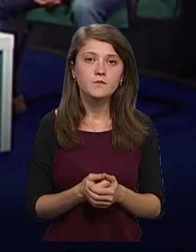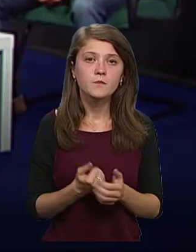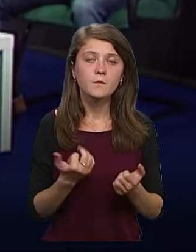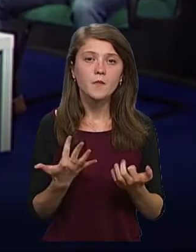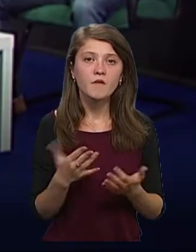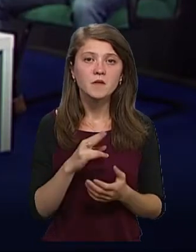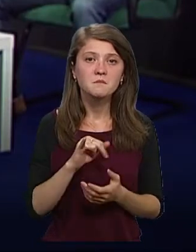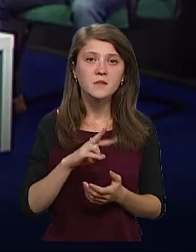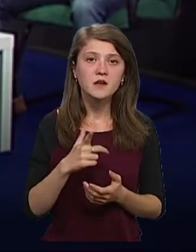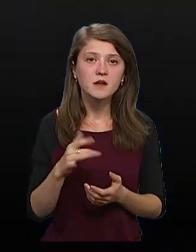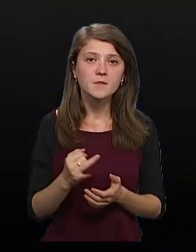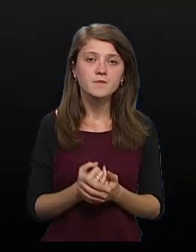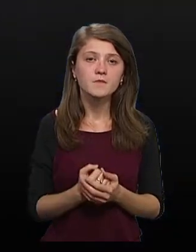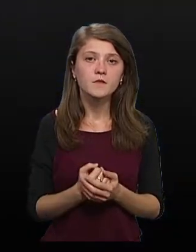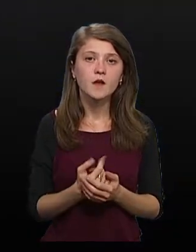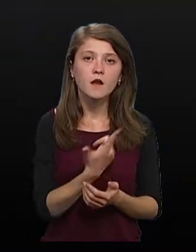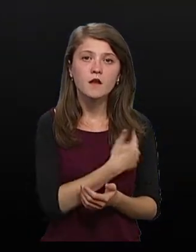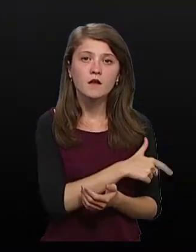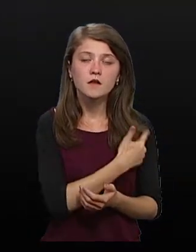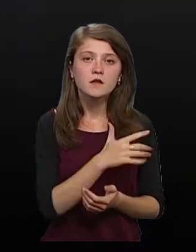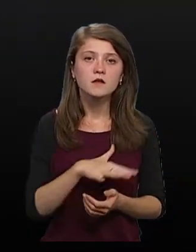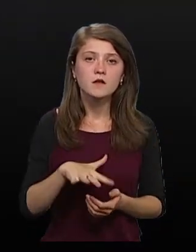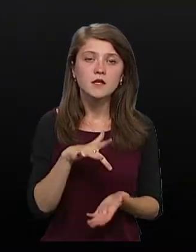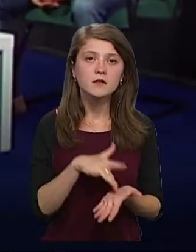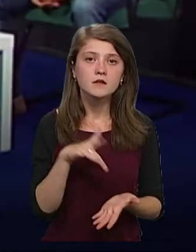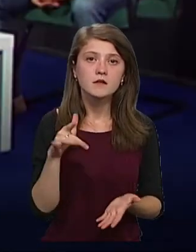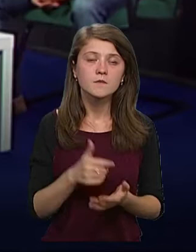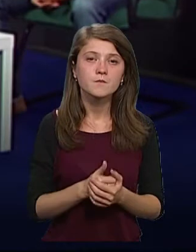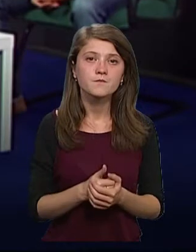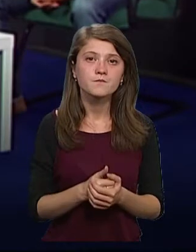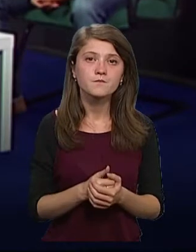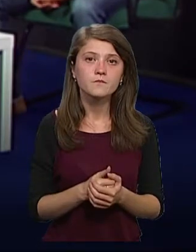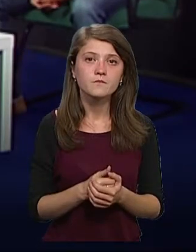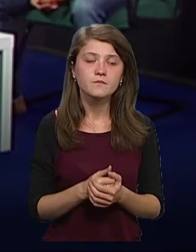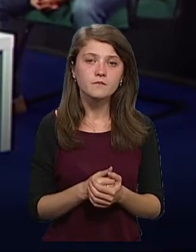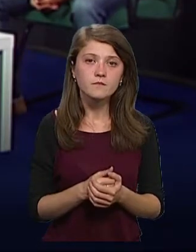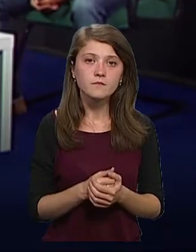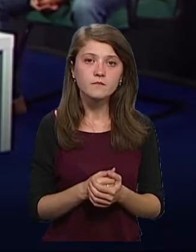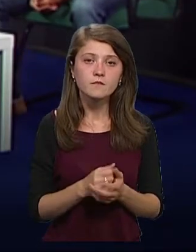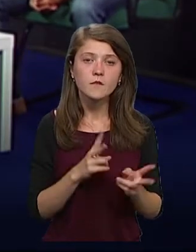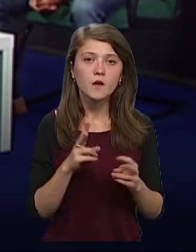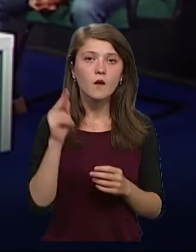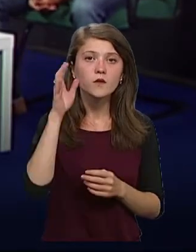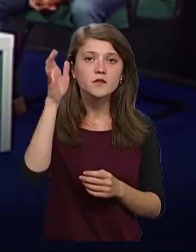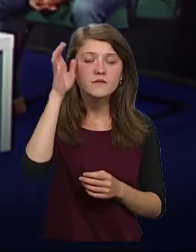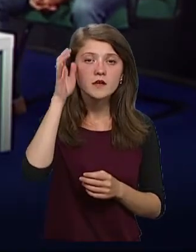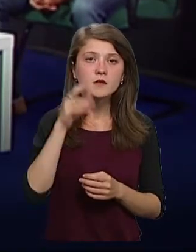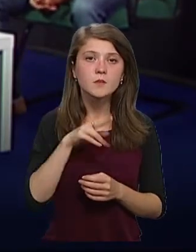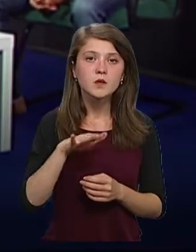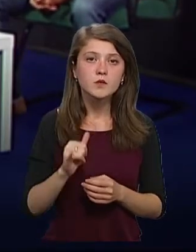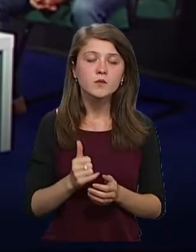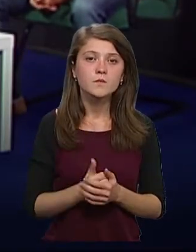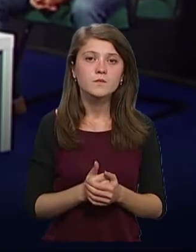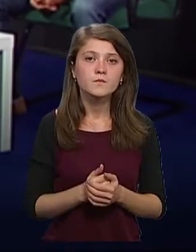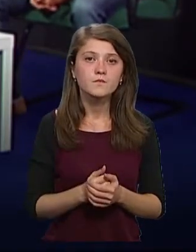пільги, лікарня, територіальний центр. До речі, субвенція з приводу там освіти, я знаю, там ПТУ, там це